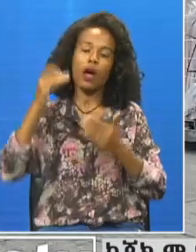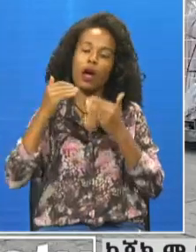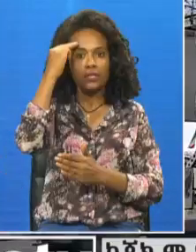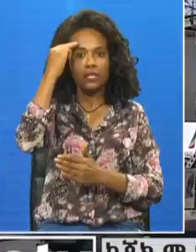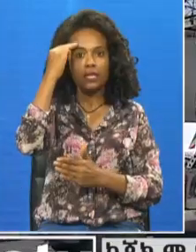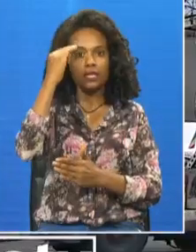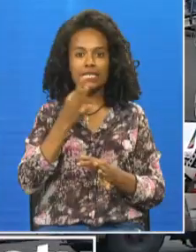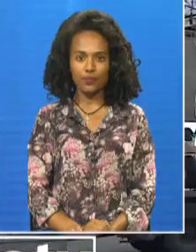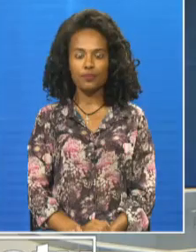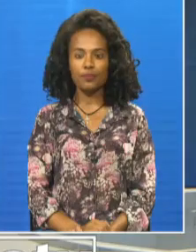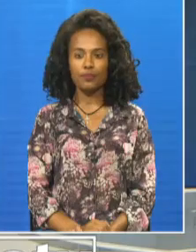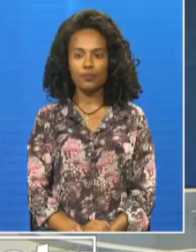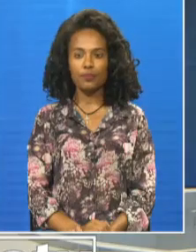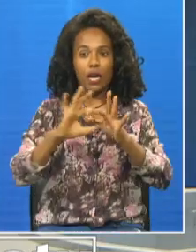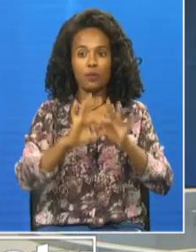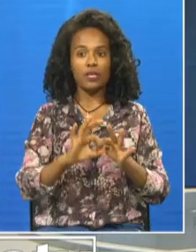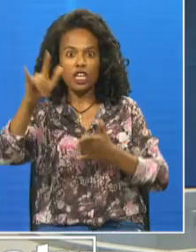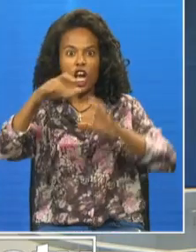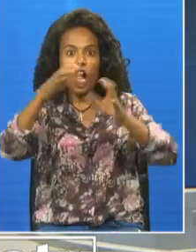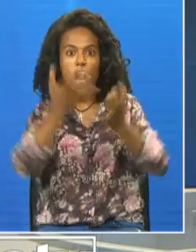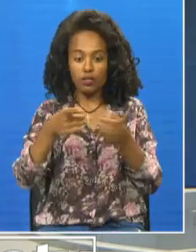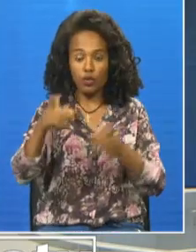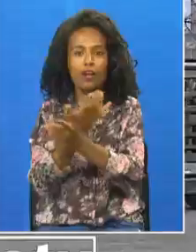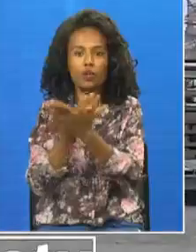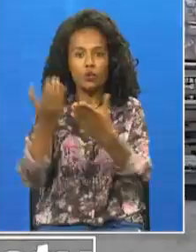ፓኬጅ በማዘጋጀት በዛ መሰረት የተጎዱ